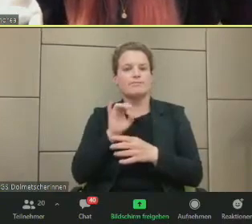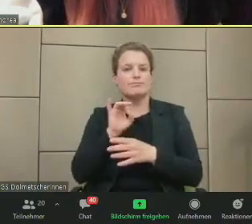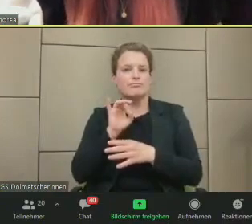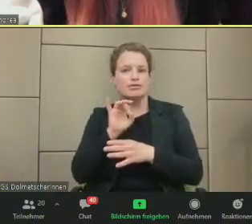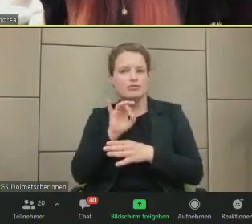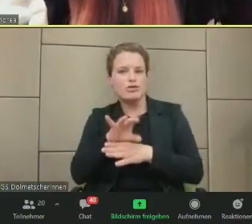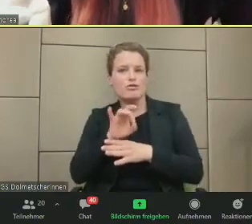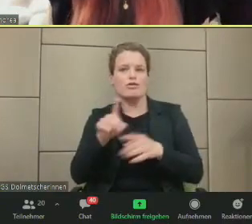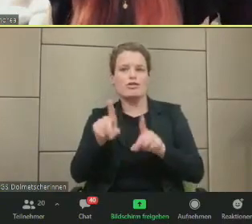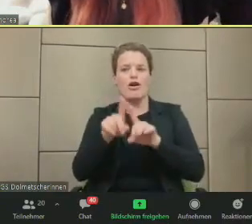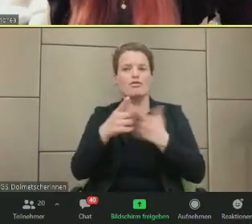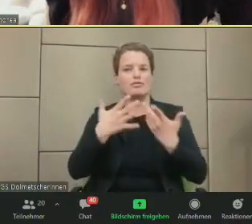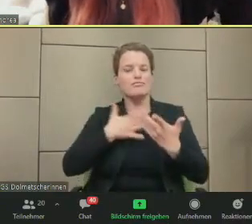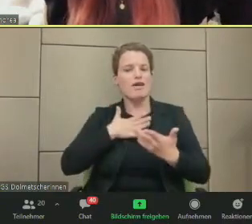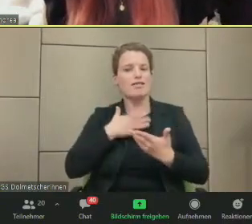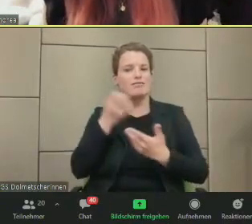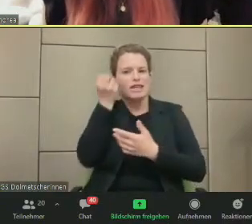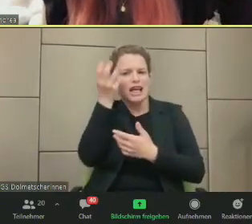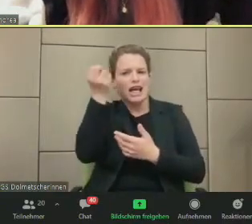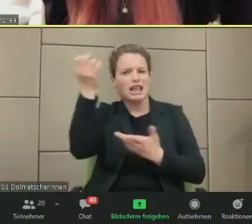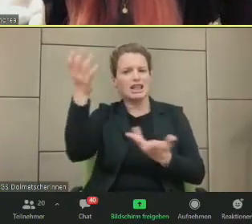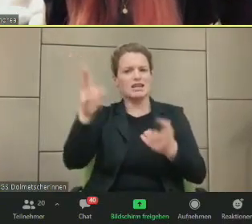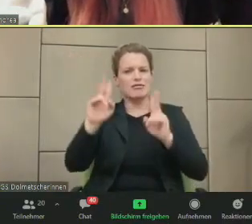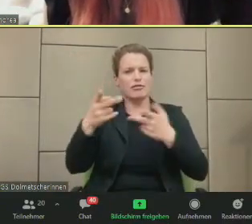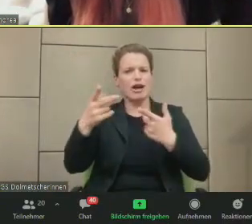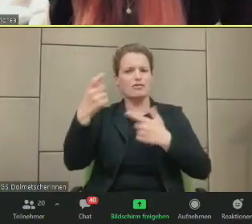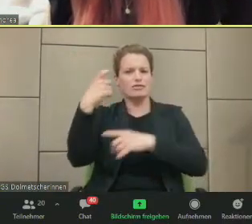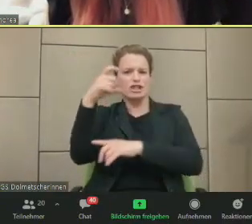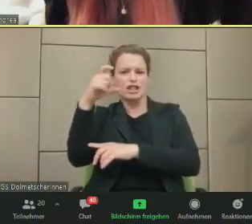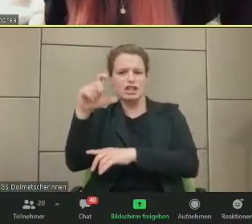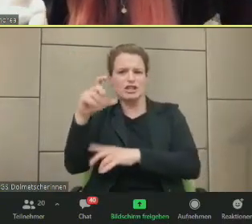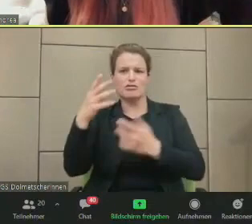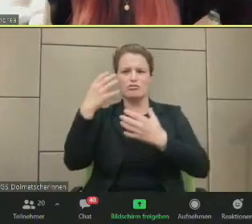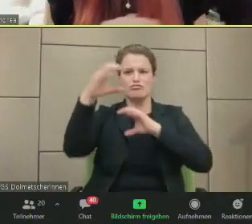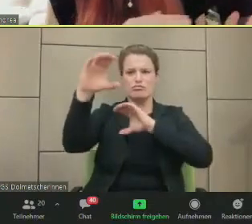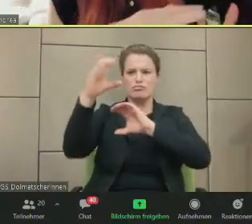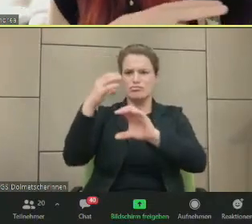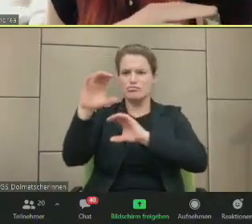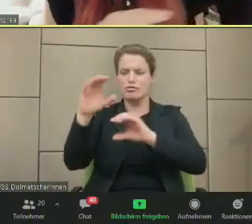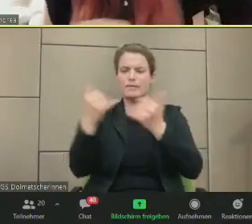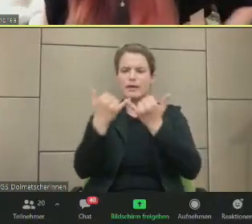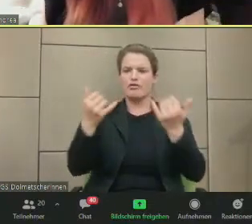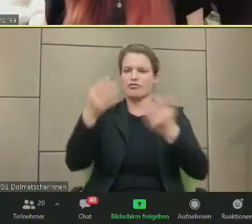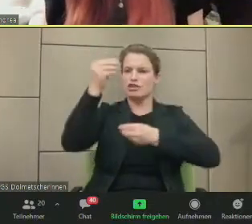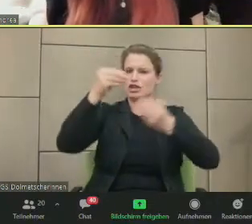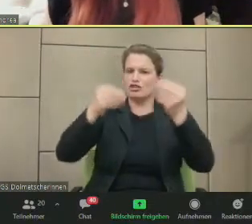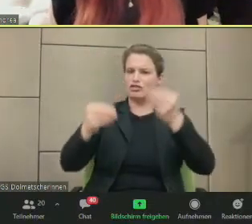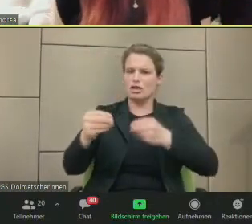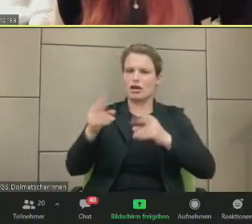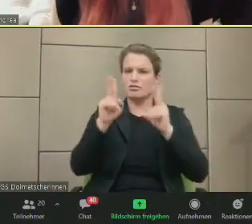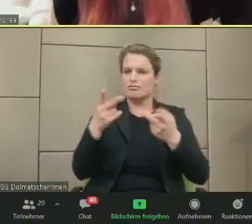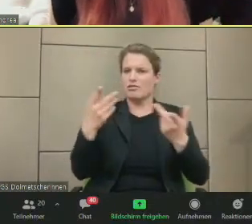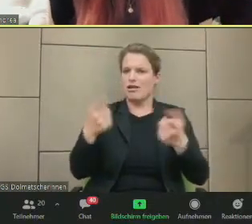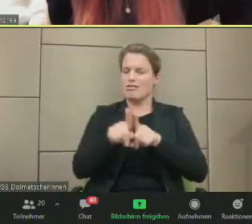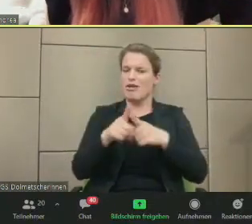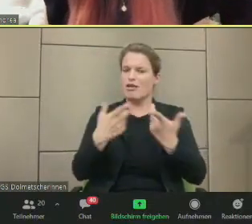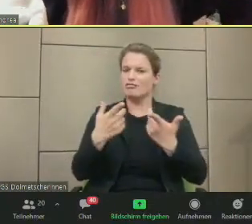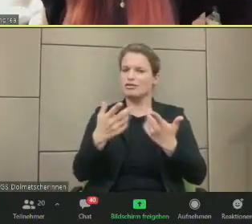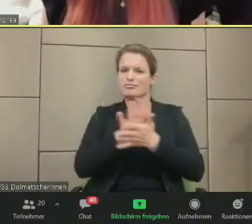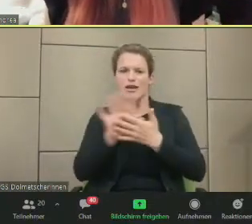irgendwie auszuleben. Wie gesagt, auf Instagram hat man so viele Möglichkeiten, wie man das gestalten kann. Man kann sich da in so vielen unterschiedlichen Bereichen einmal